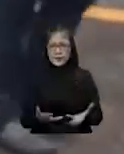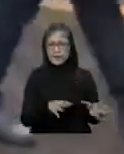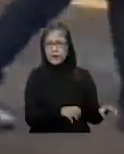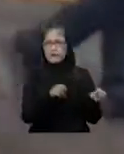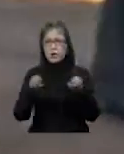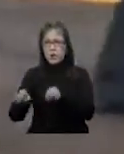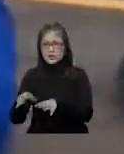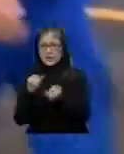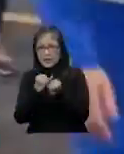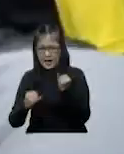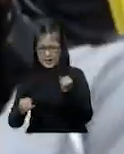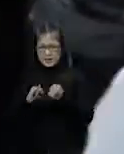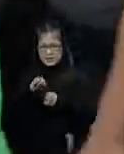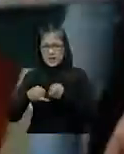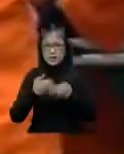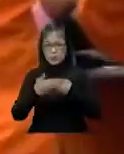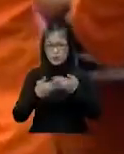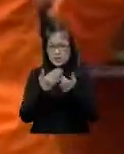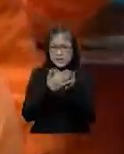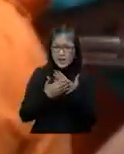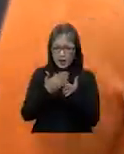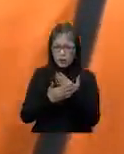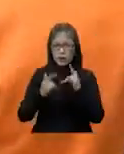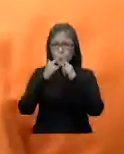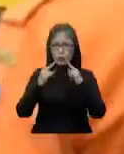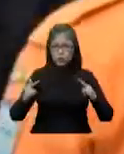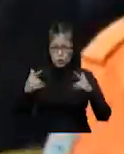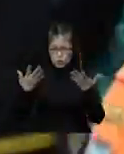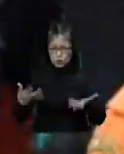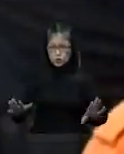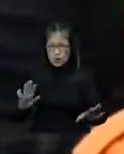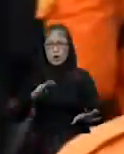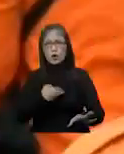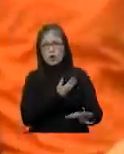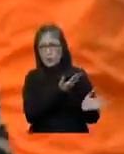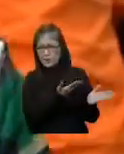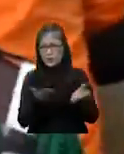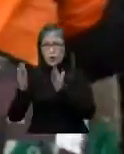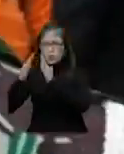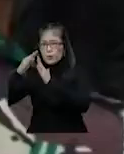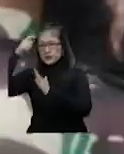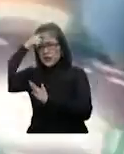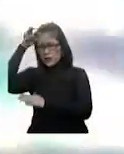perawatan medis. Setelah mendapat perawatan medis awal di pos penyelamatan Merangin, para korban dibawa ke Rumah Sakit Bayangkara Jambi.